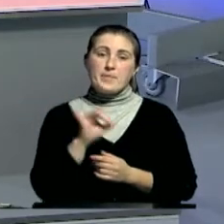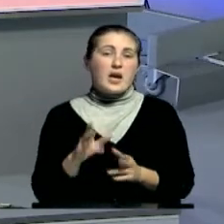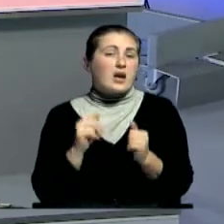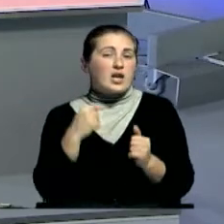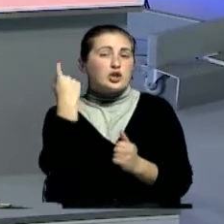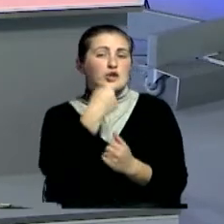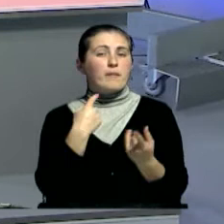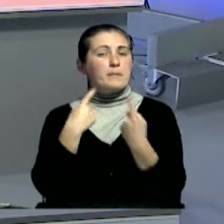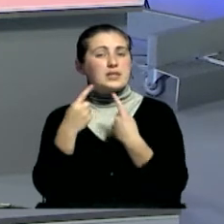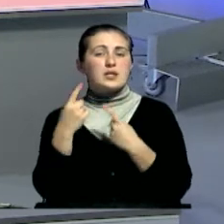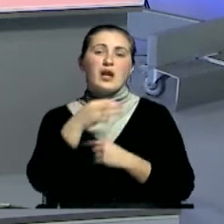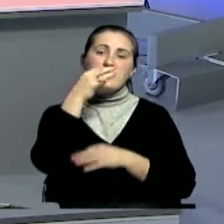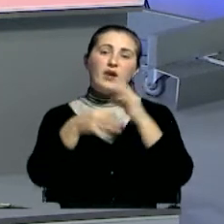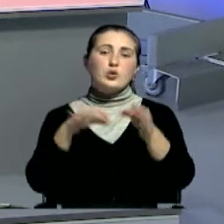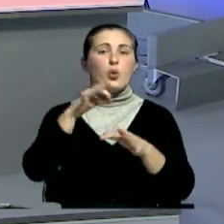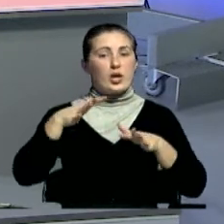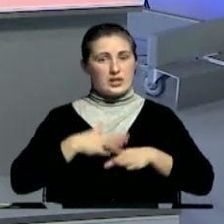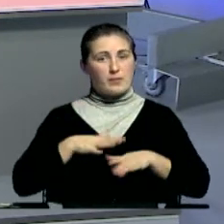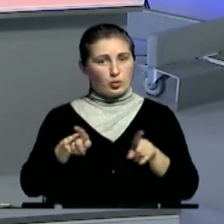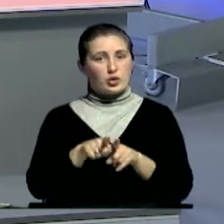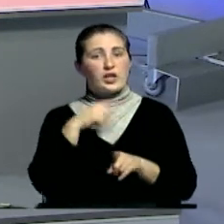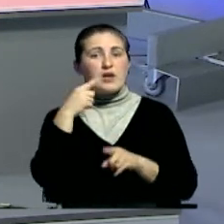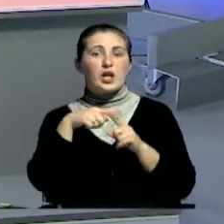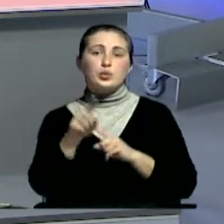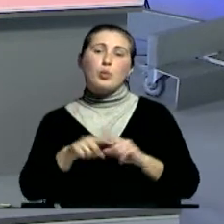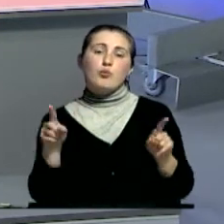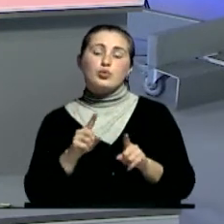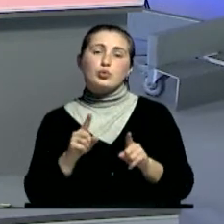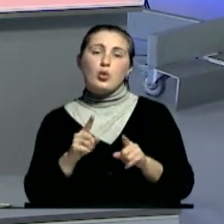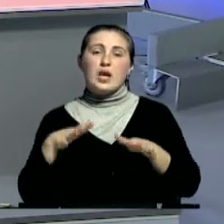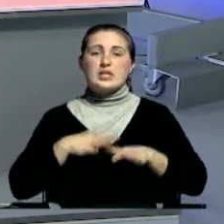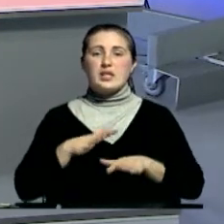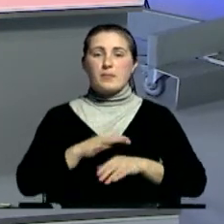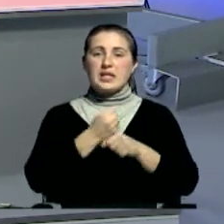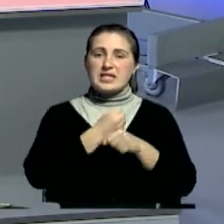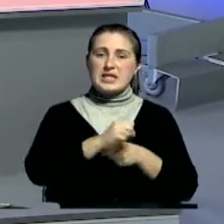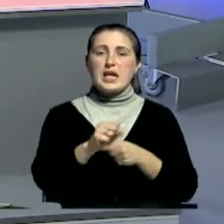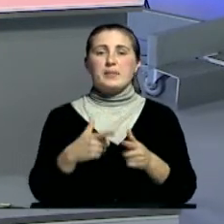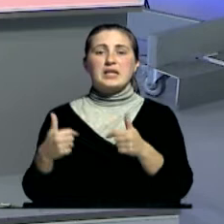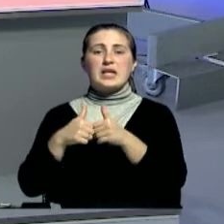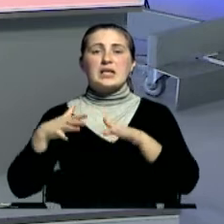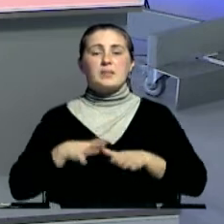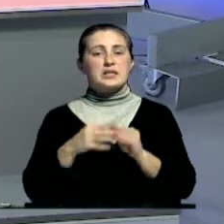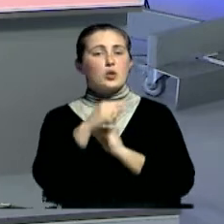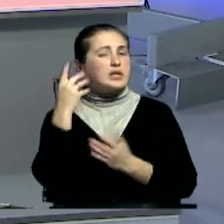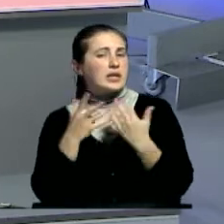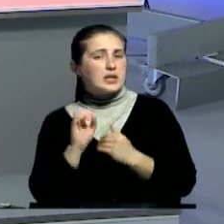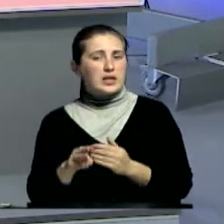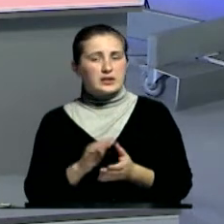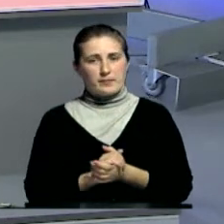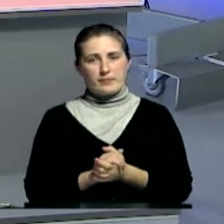личной беседе они отзываются о Крыме? Они тоже говорят о том, что Крым насильно присоединили к России, или все же нет?